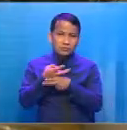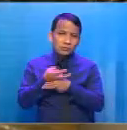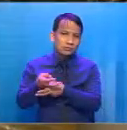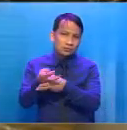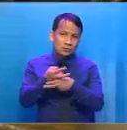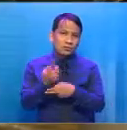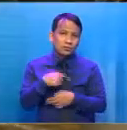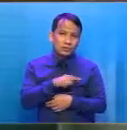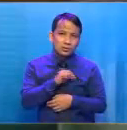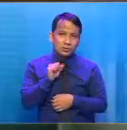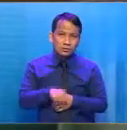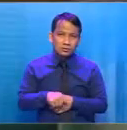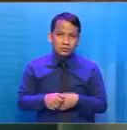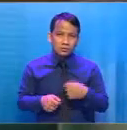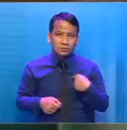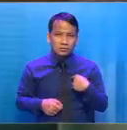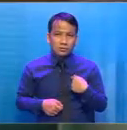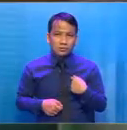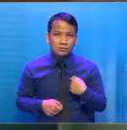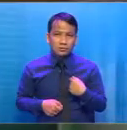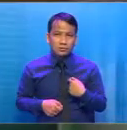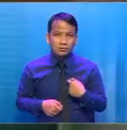kami. At sa katunayan,